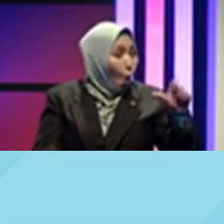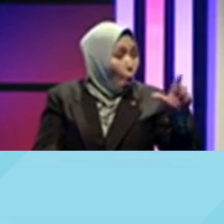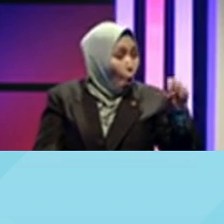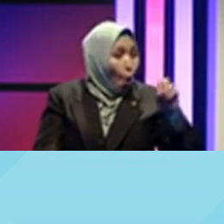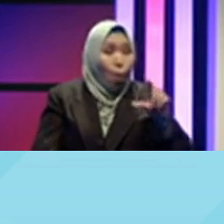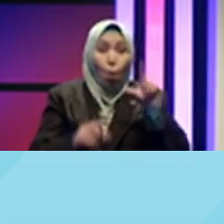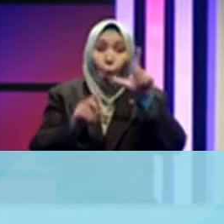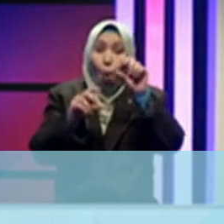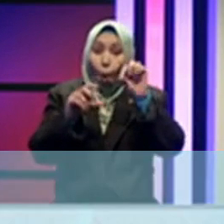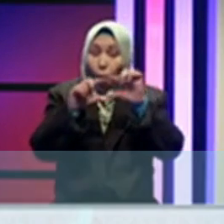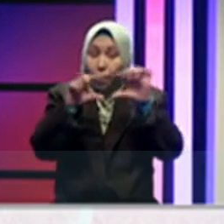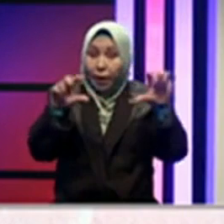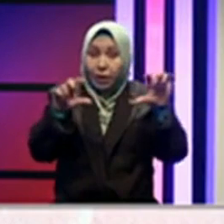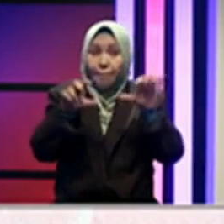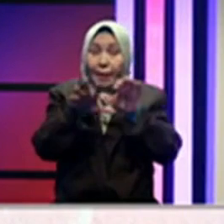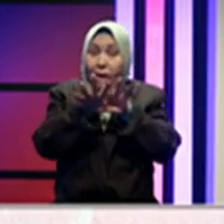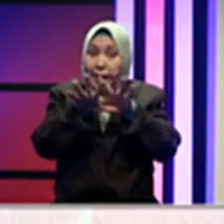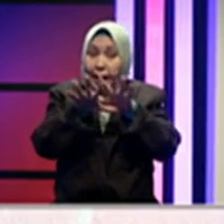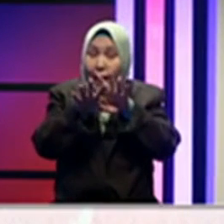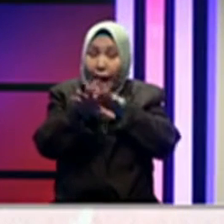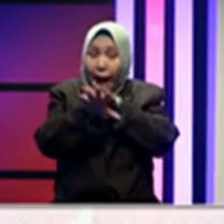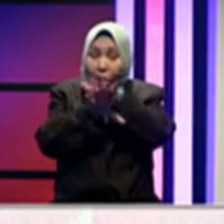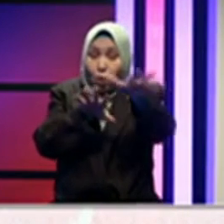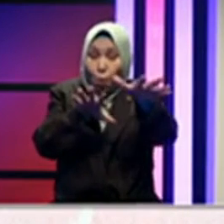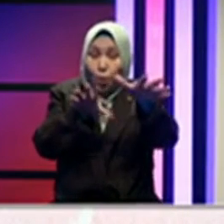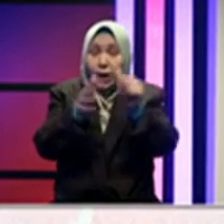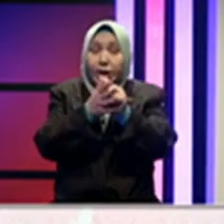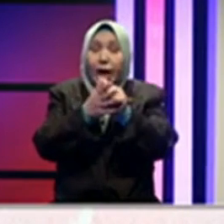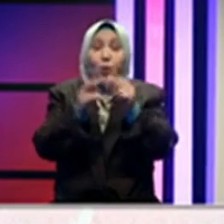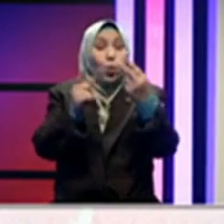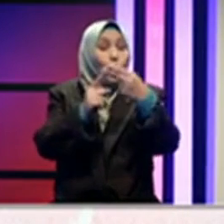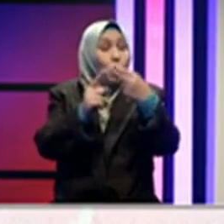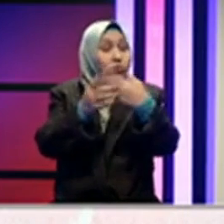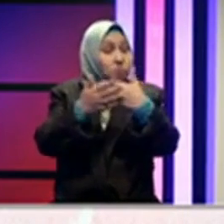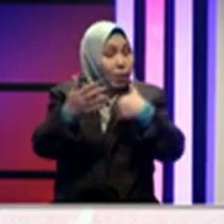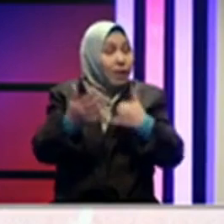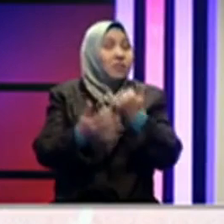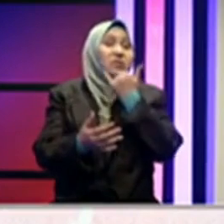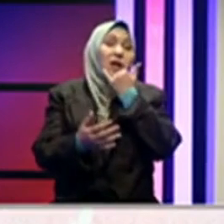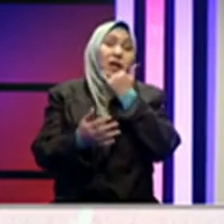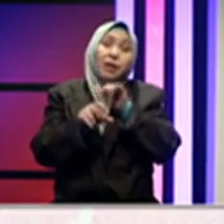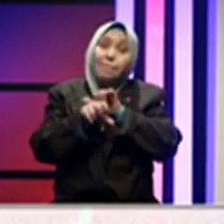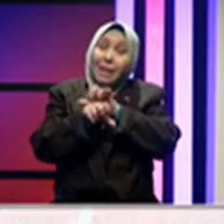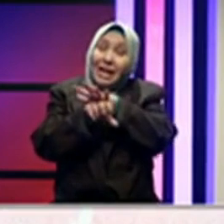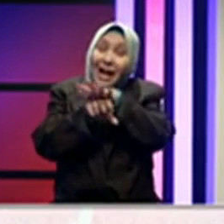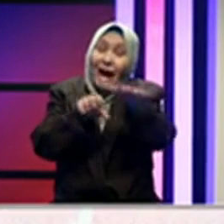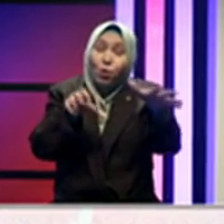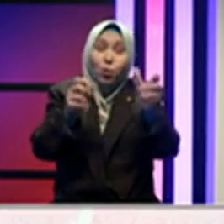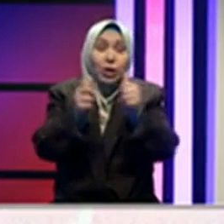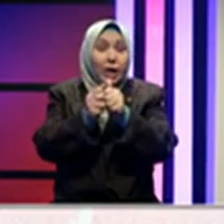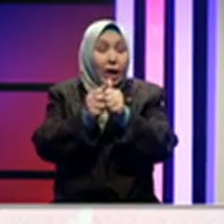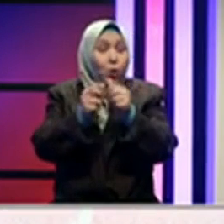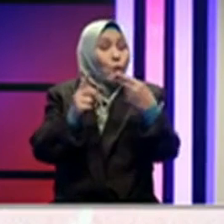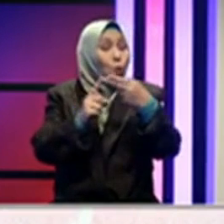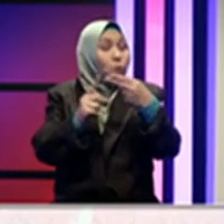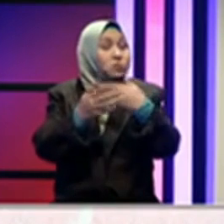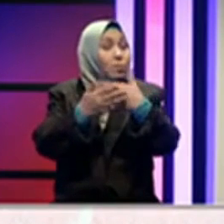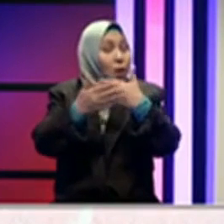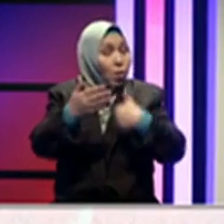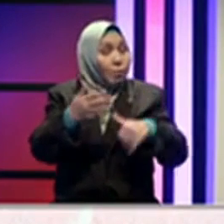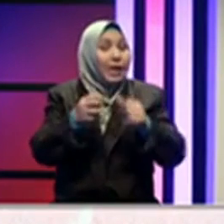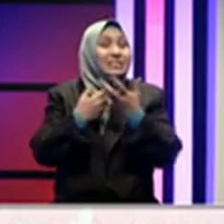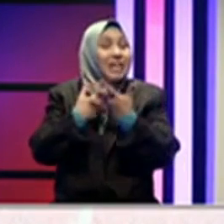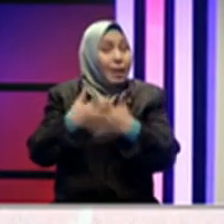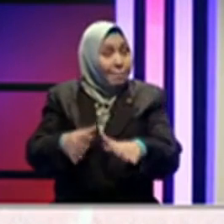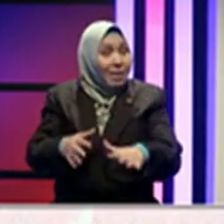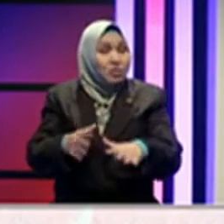sebab terpengaruh dengan huruf sebelum Adit disebut sebagai kesalahan terpengaruh huruf sebelum dan selepas kalau disini